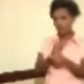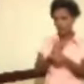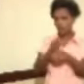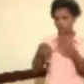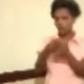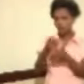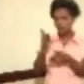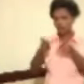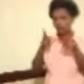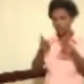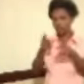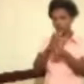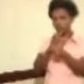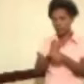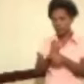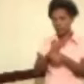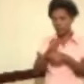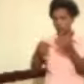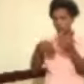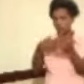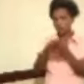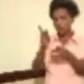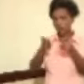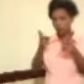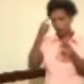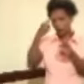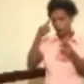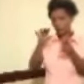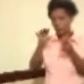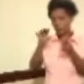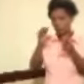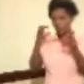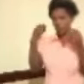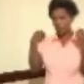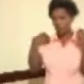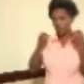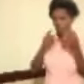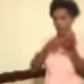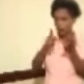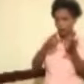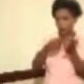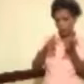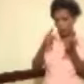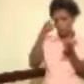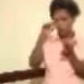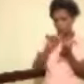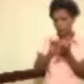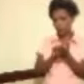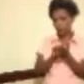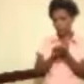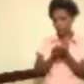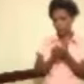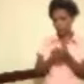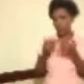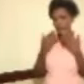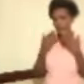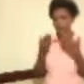la contrebande, la collecte des taxes et la bonne gestion des douanes. C'est pas moi qui viens à dossier ça, les disponibles là, en Haïti.